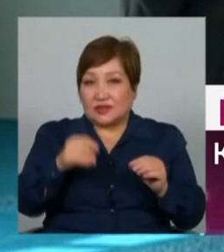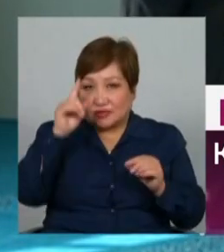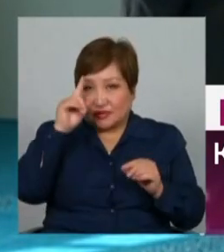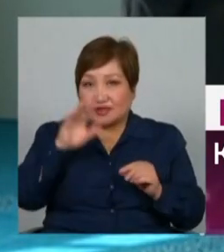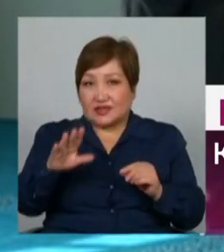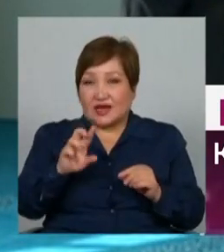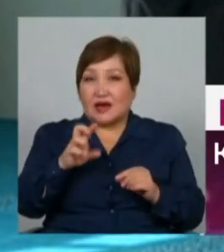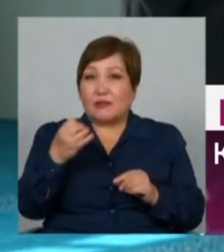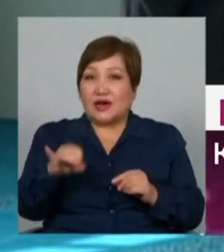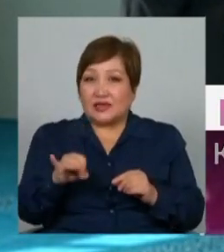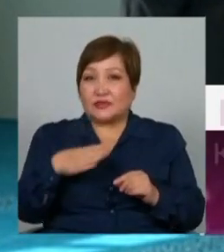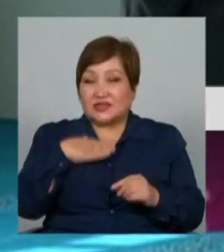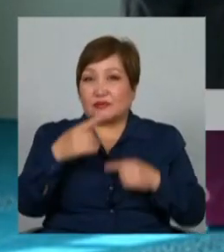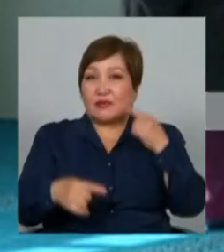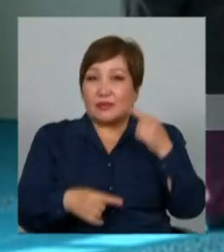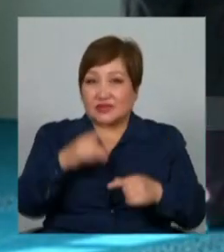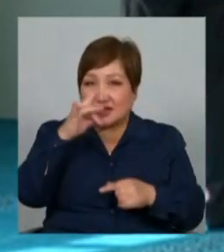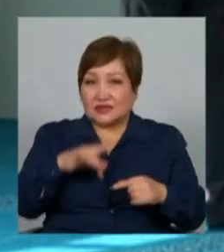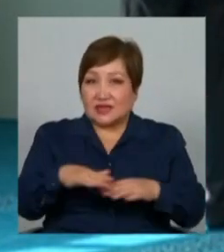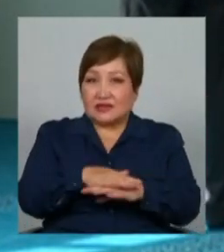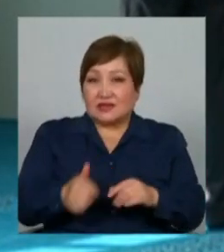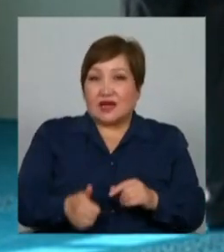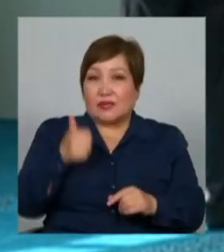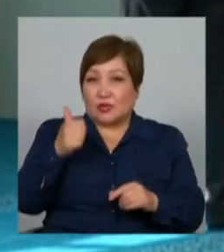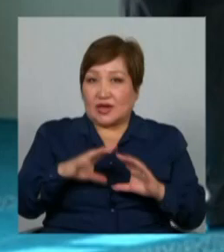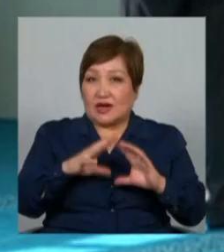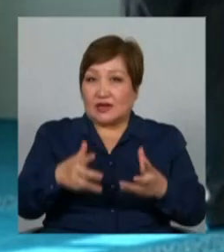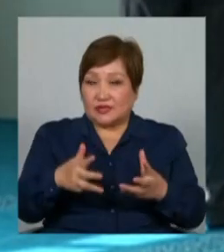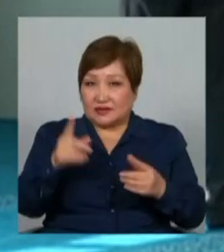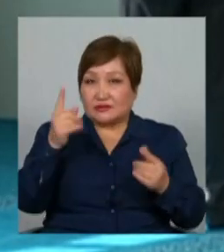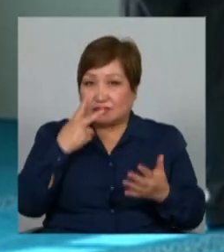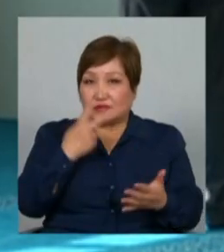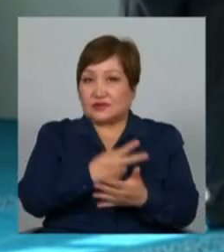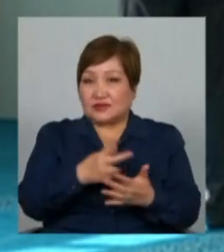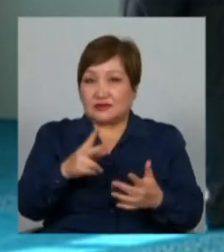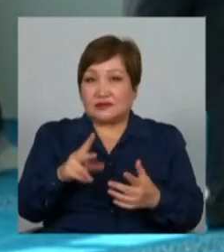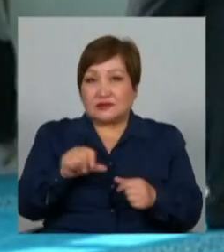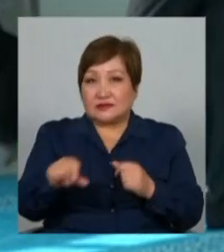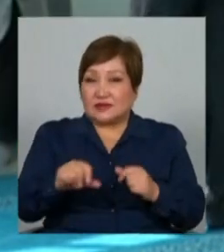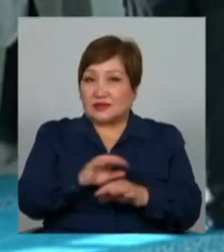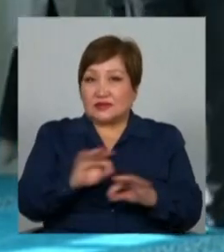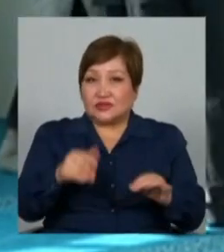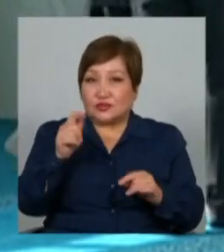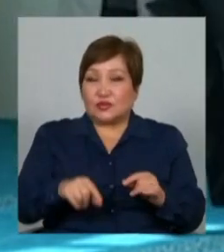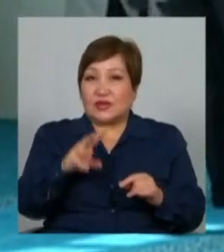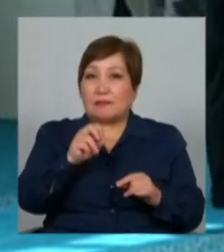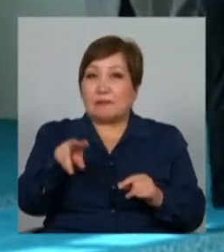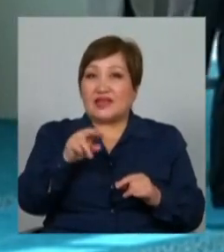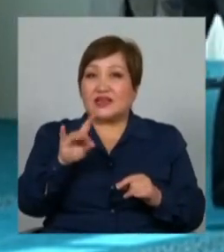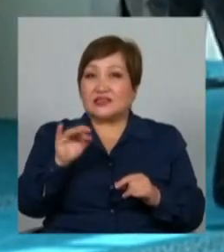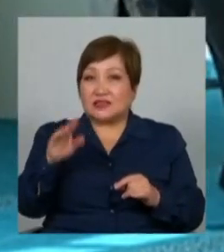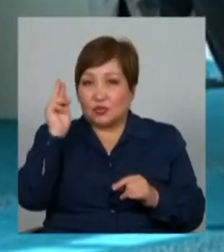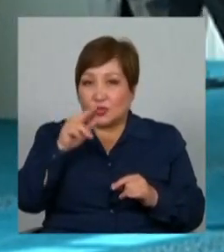Абай біздің бабамыз қазақ халқының абыройын әлемге танытқан үлкен тұлға. Абай атамыз медреседе оқыған, Абай атамыз қажы